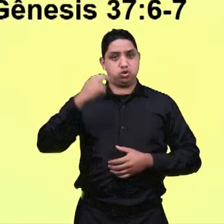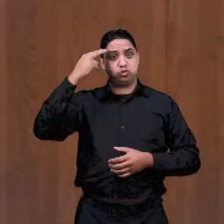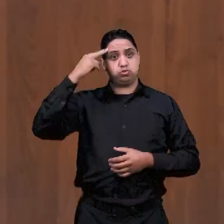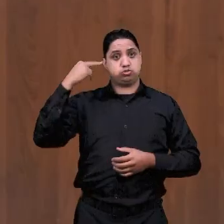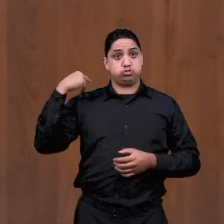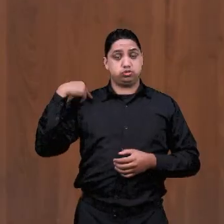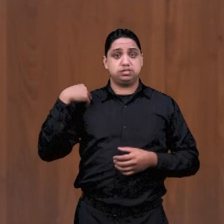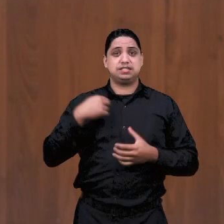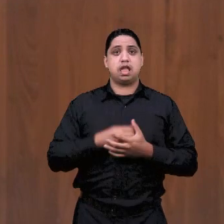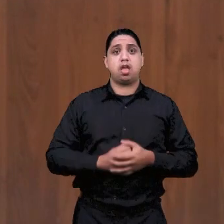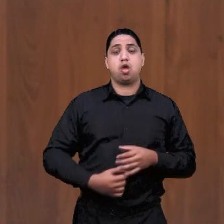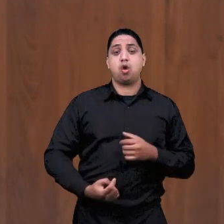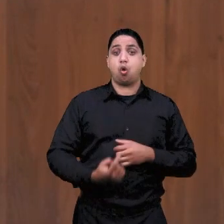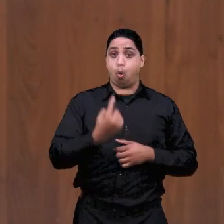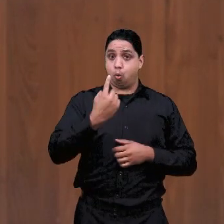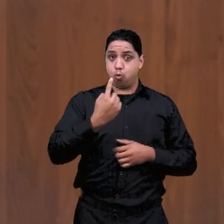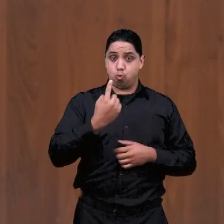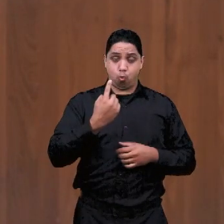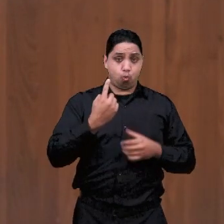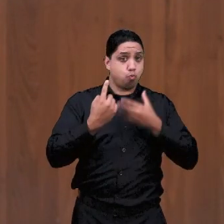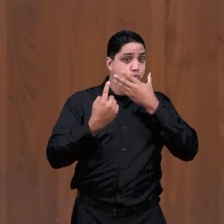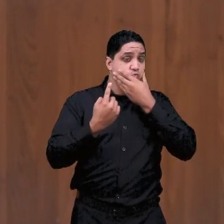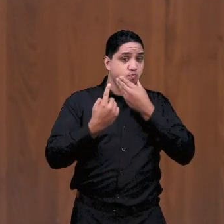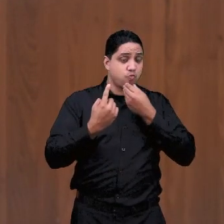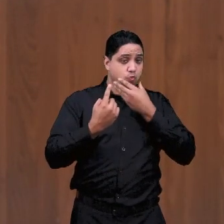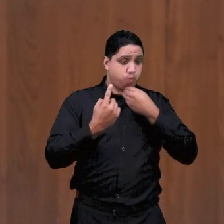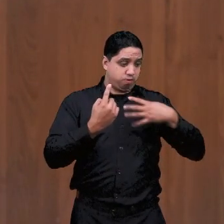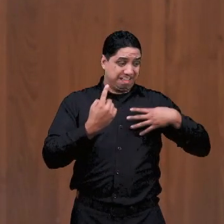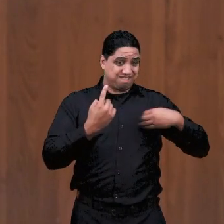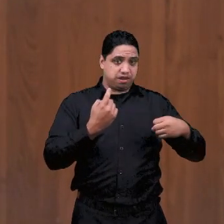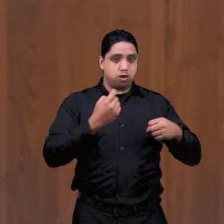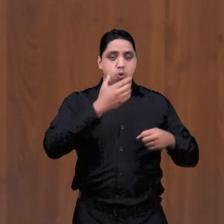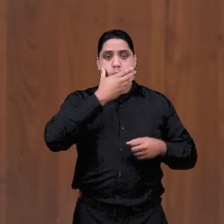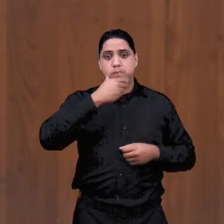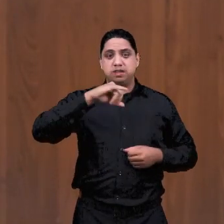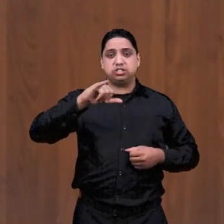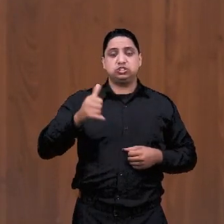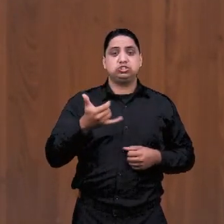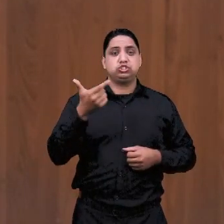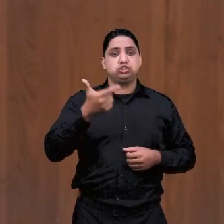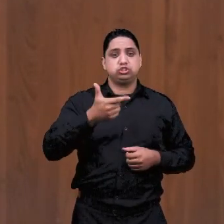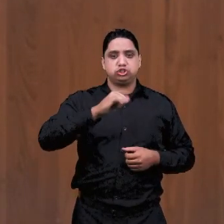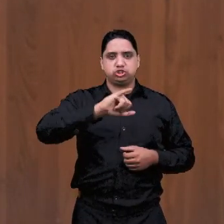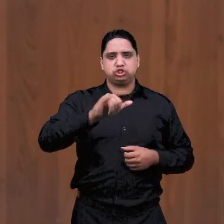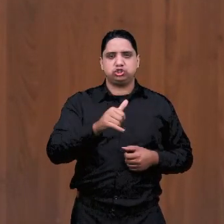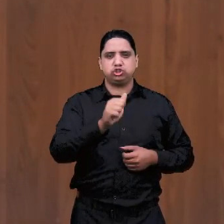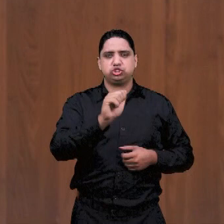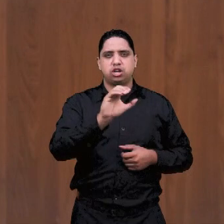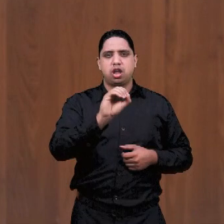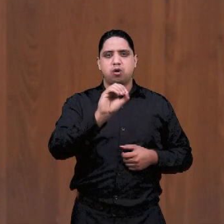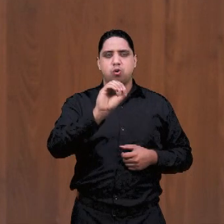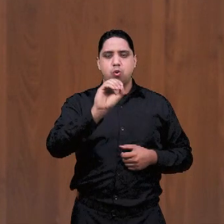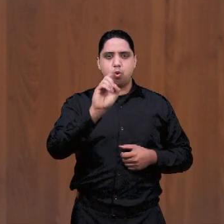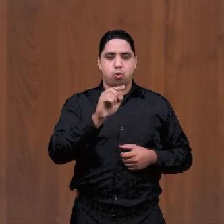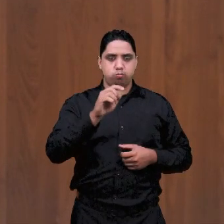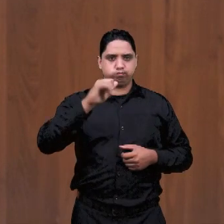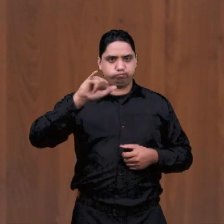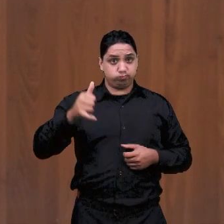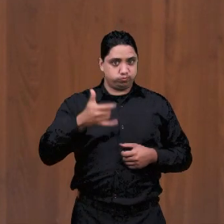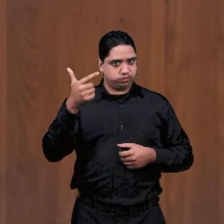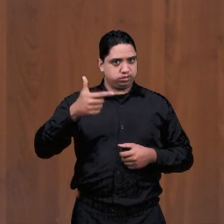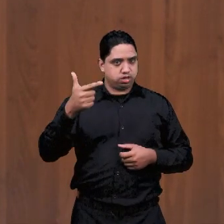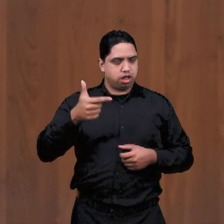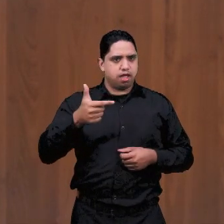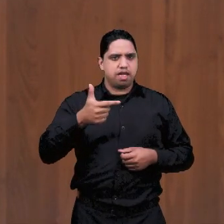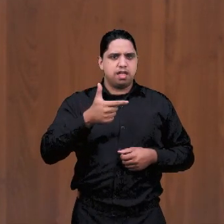a été un des 12 enfants de Jacob. Depuis son petit âge, il était un enfant obéissant, il faisait toute